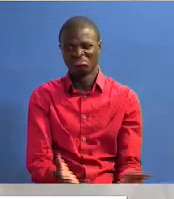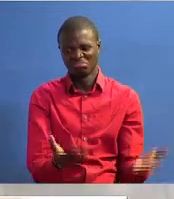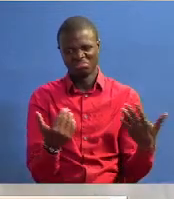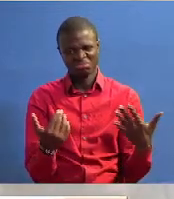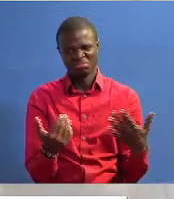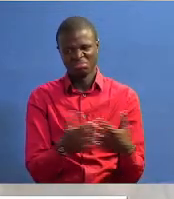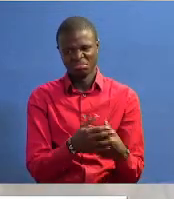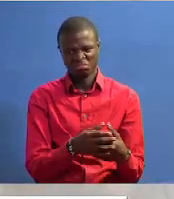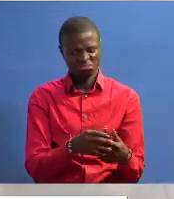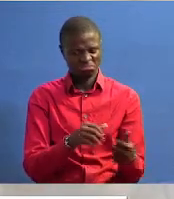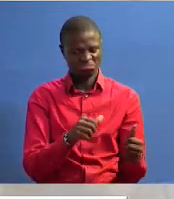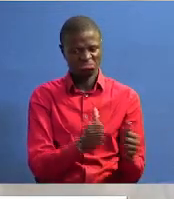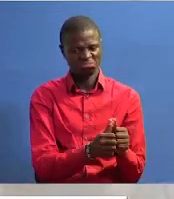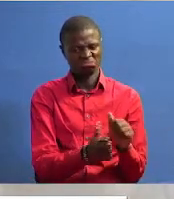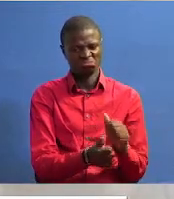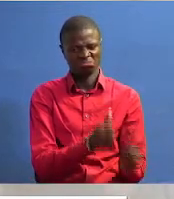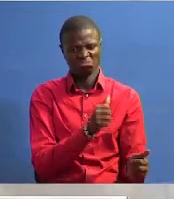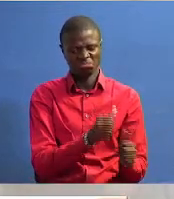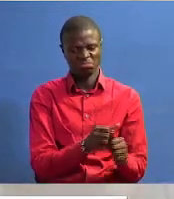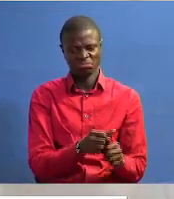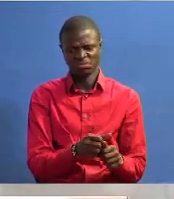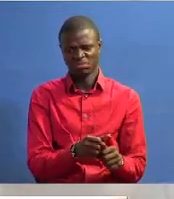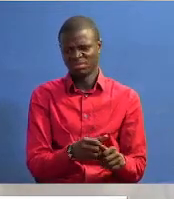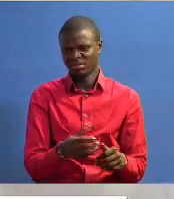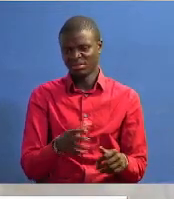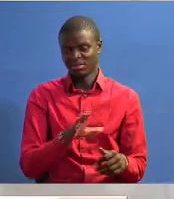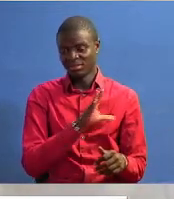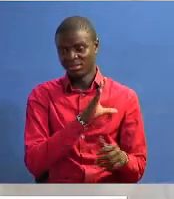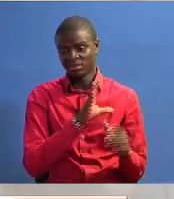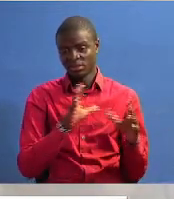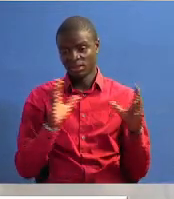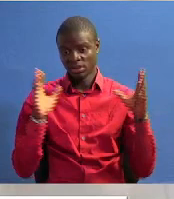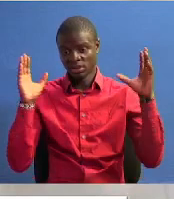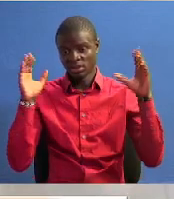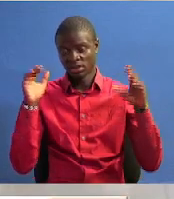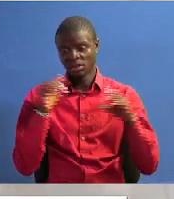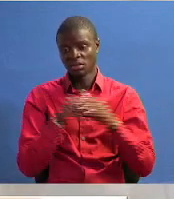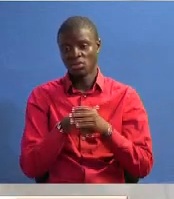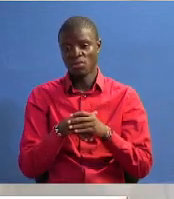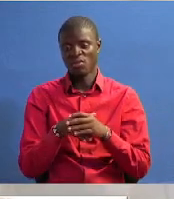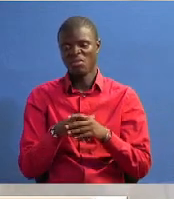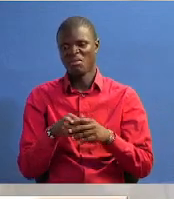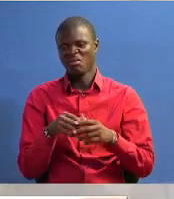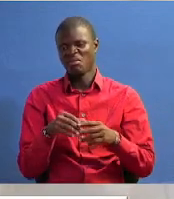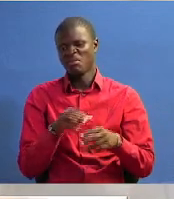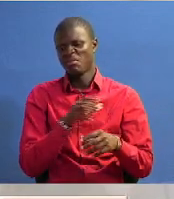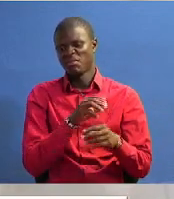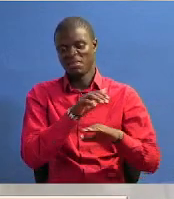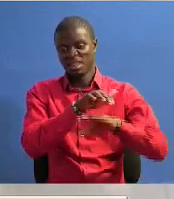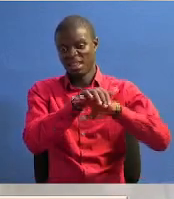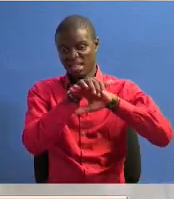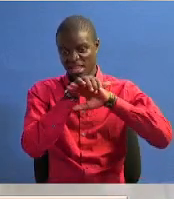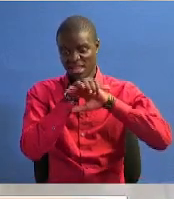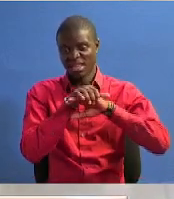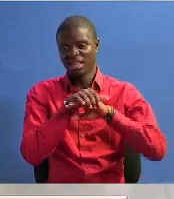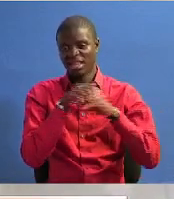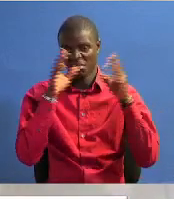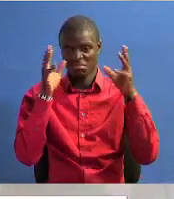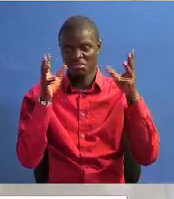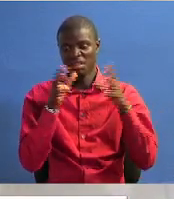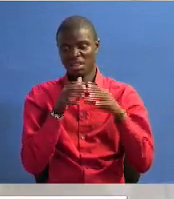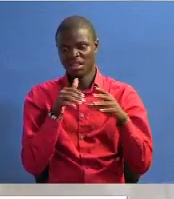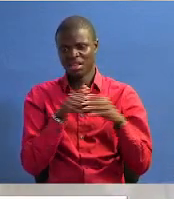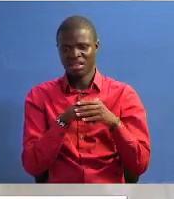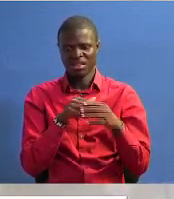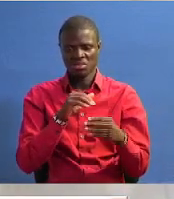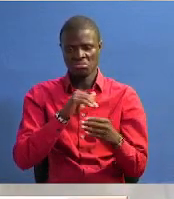Tuzame katika nyuga mbalimbali ambapo tunapata kwamba mabingwa watetezi wa ligi kuu ya Uingereza Manchester City wamefuzu katika